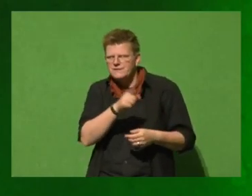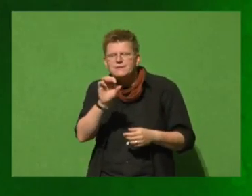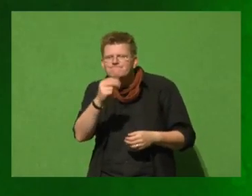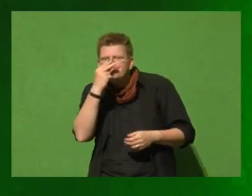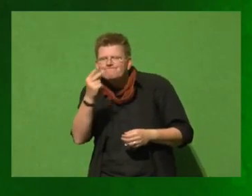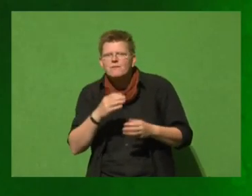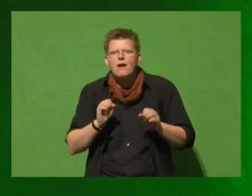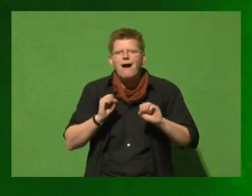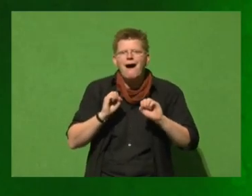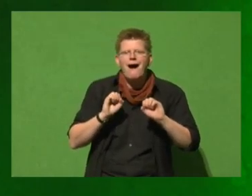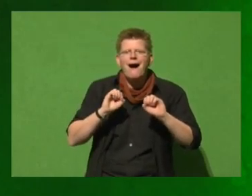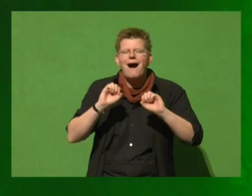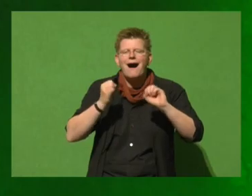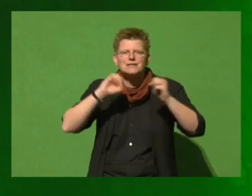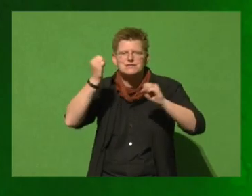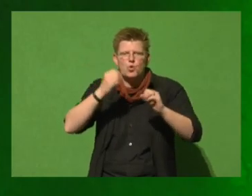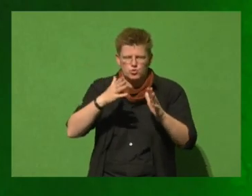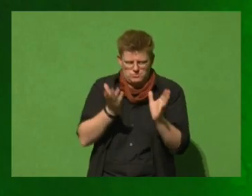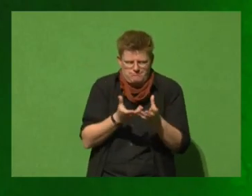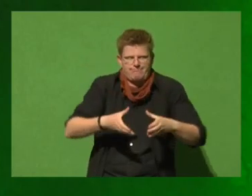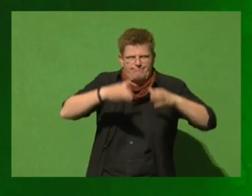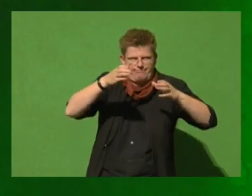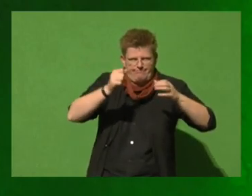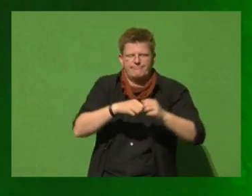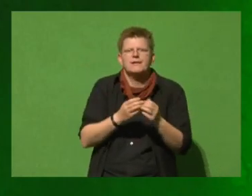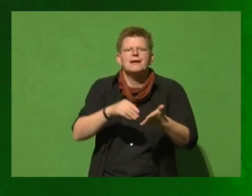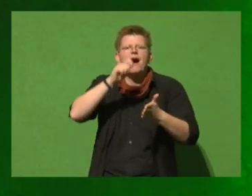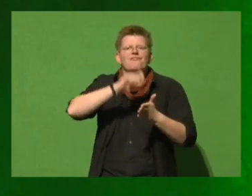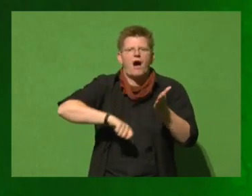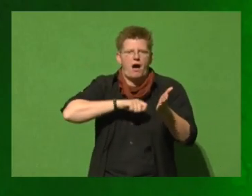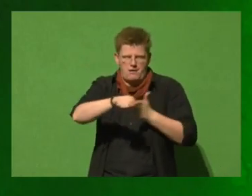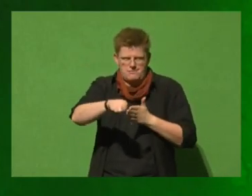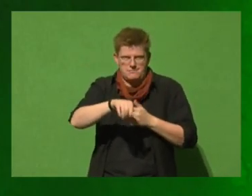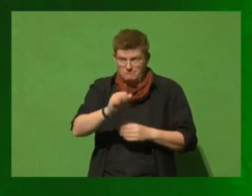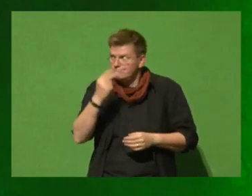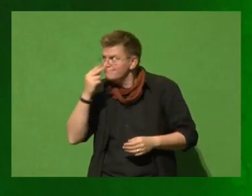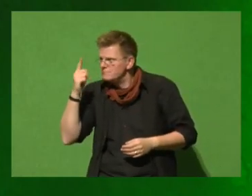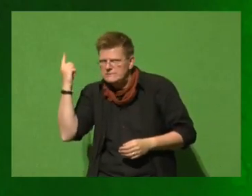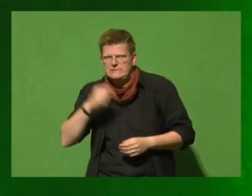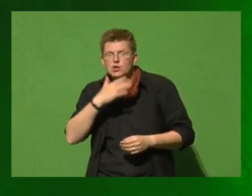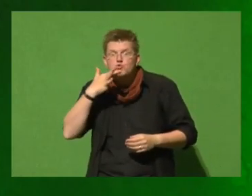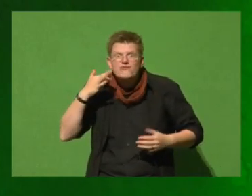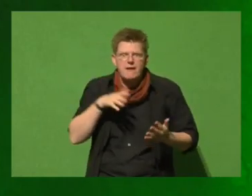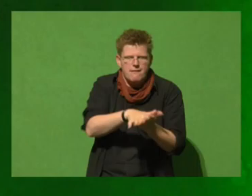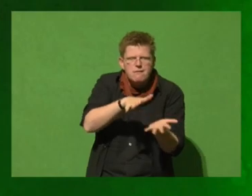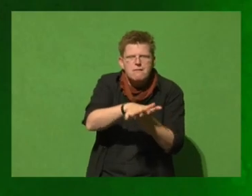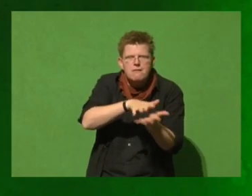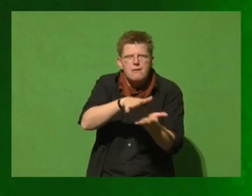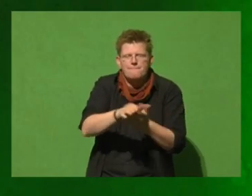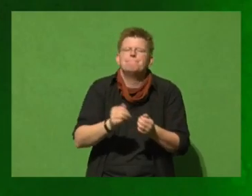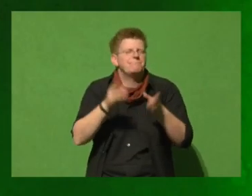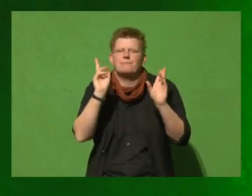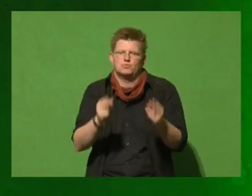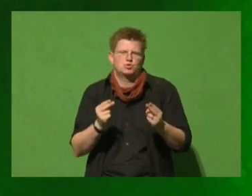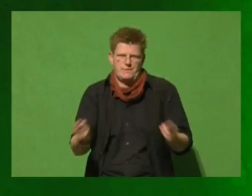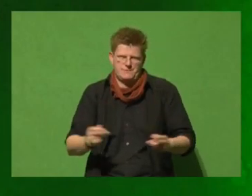Aktionstopf Sonderhaushalt Wahlen verweisen. Ja, der ist ja, der sieht ja jetzt hier aus, als hätten wir den maßlos überschritten. Dem ist aber nicht so,